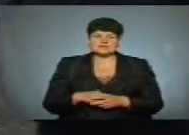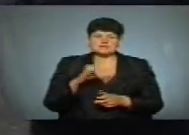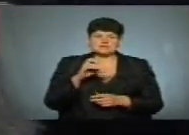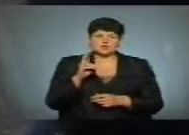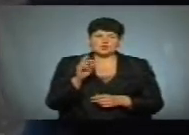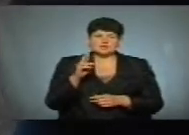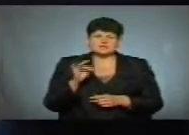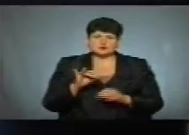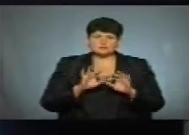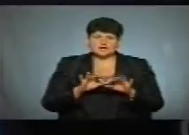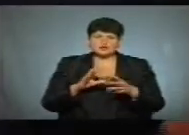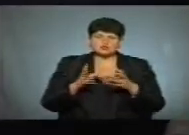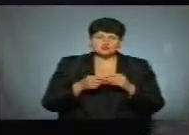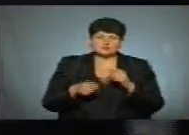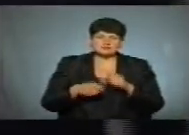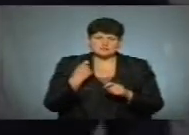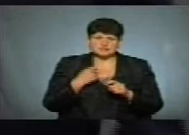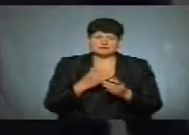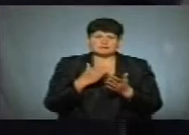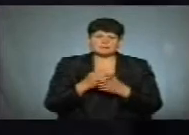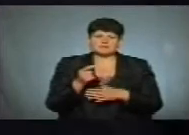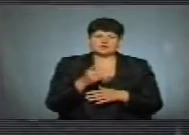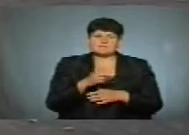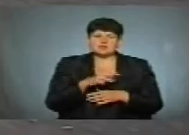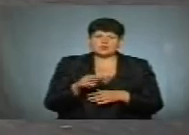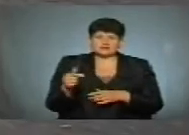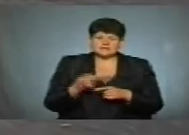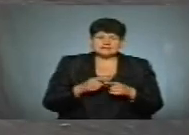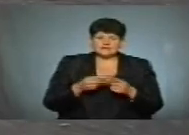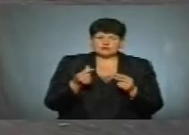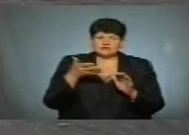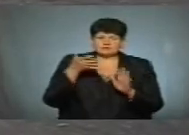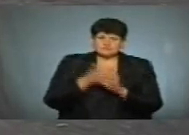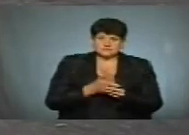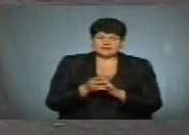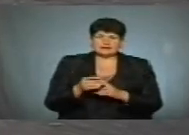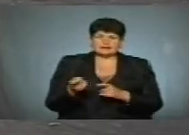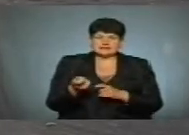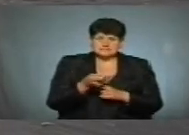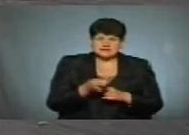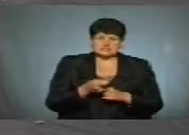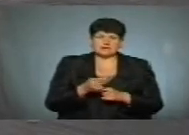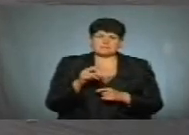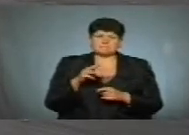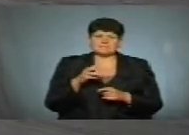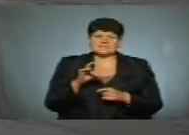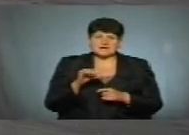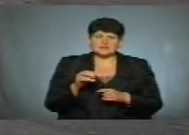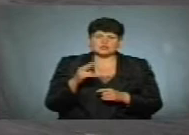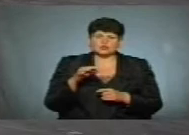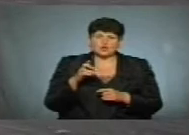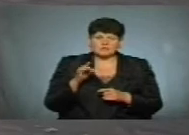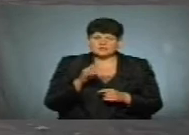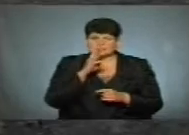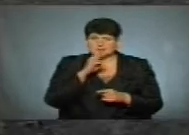Коціра розповідає, сума збитків становить 1,5 мільйона гривень. Це кошти, які він витратив на насіння, мінеральні добрива, хімічну обробку і на